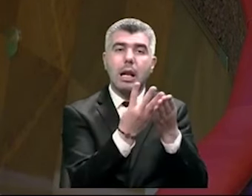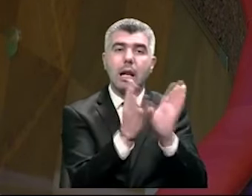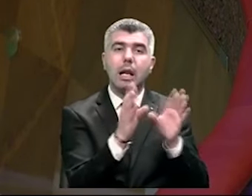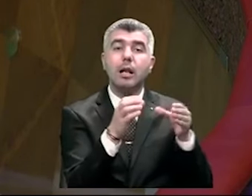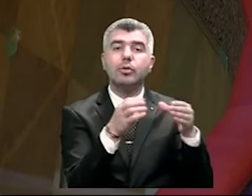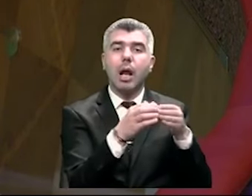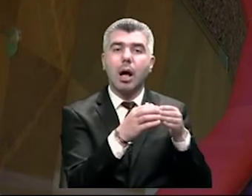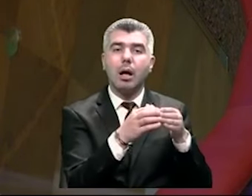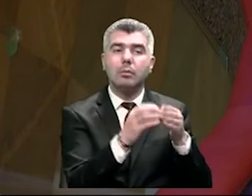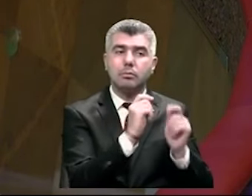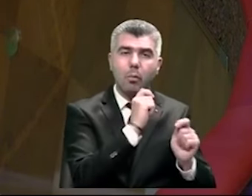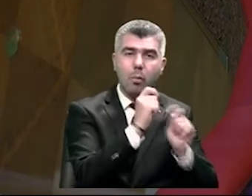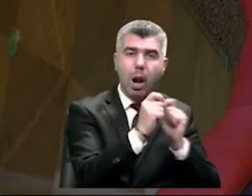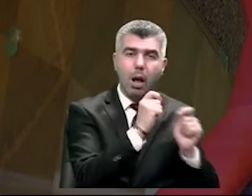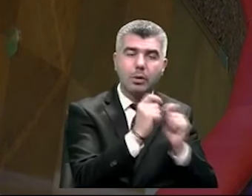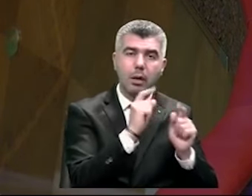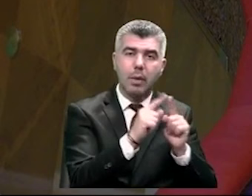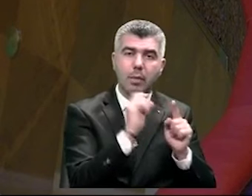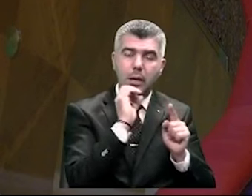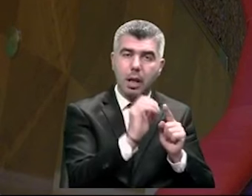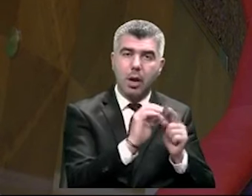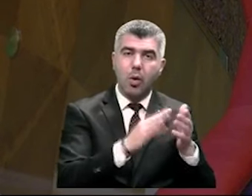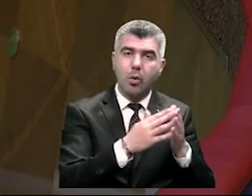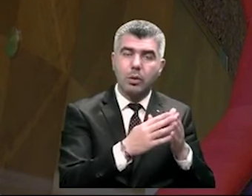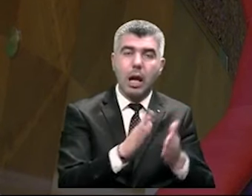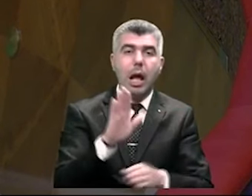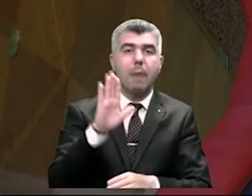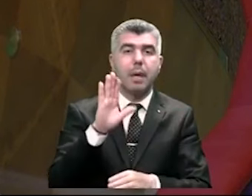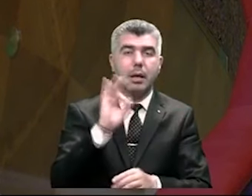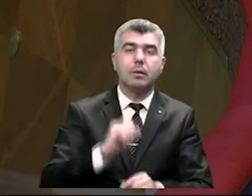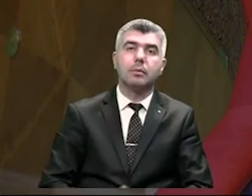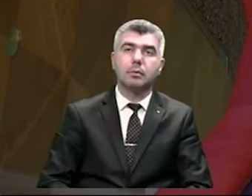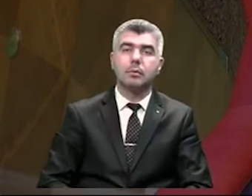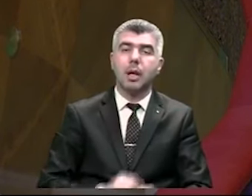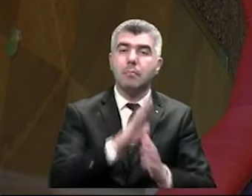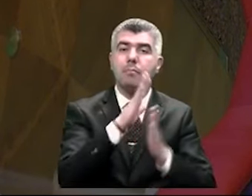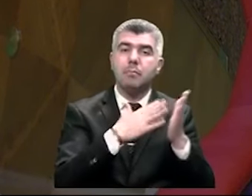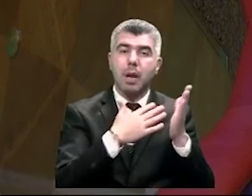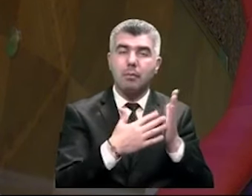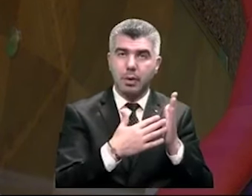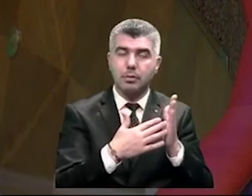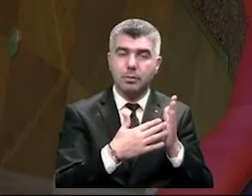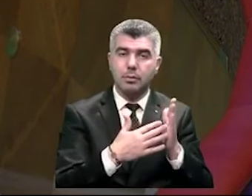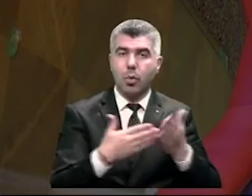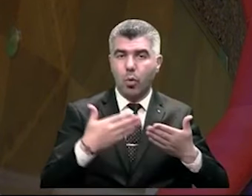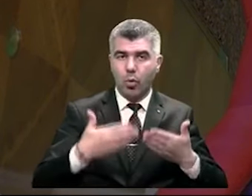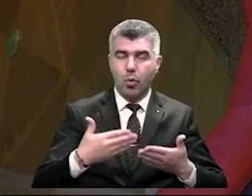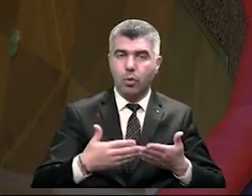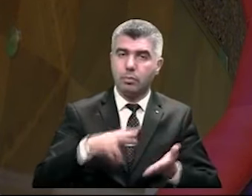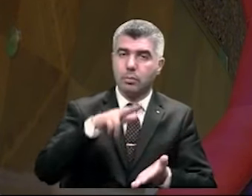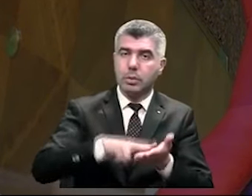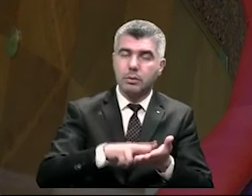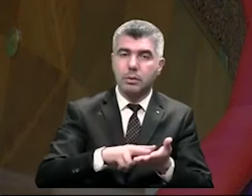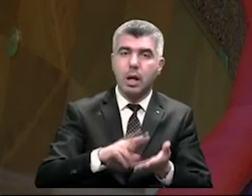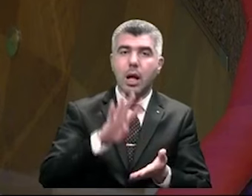الاطروحه باش ما يبقاش النقاش ديال الخبراء وهذا البرنامج اللي درنا اليوم جتنا